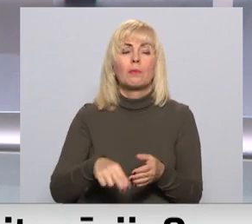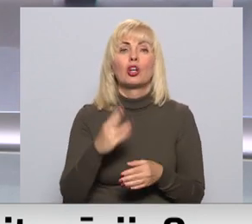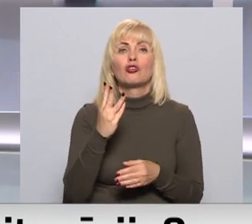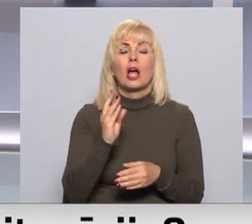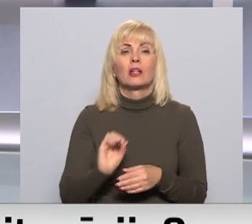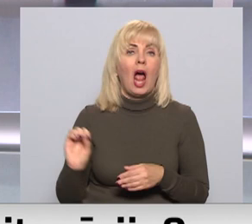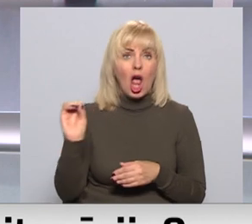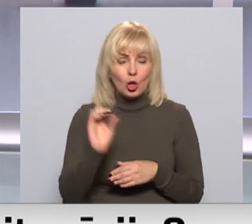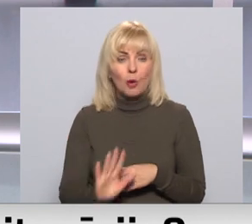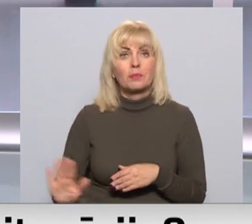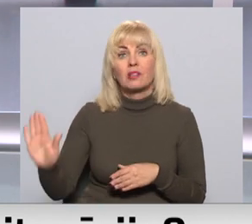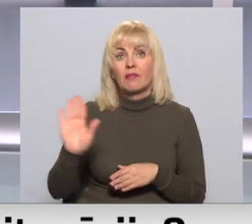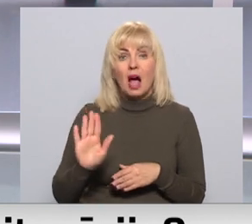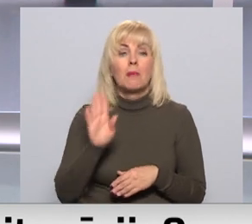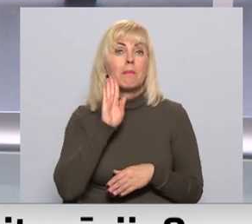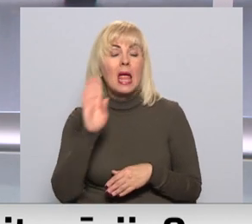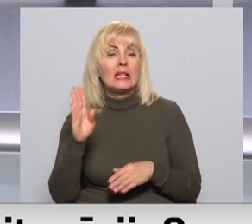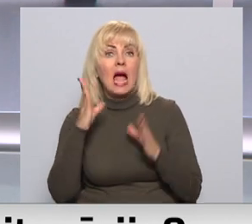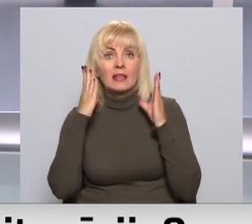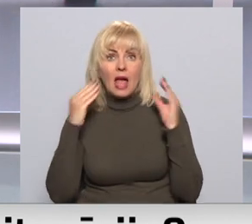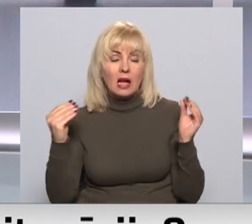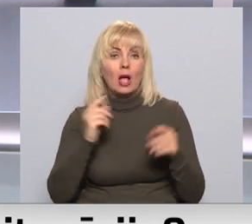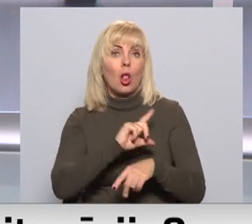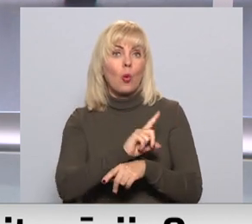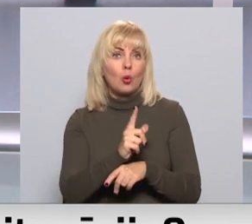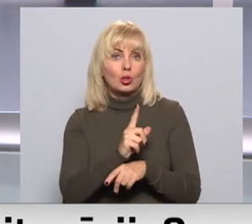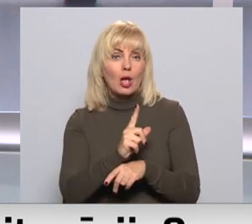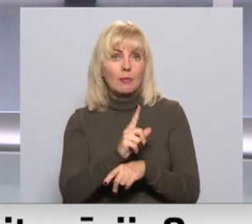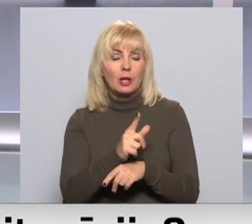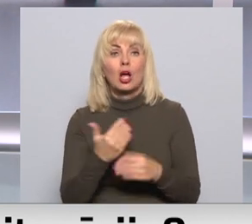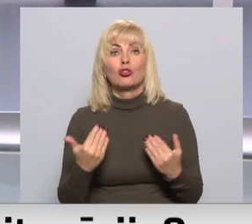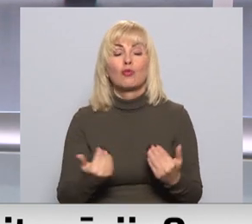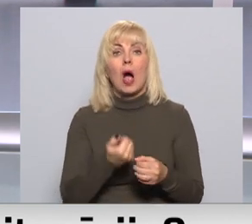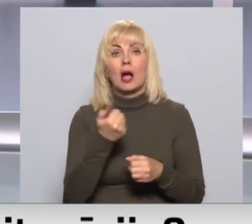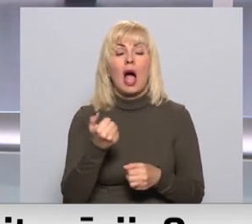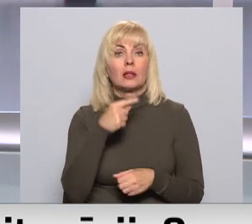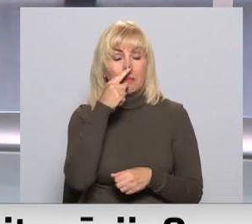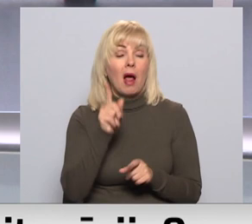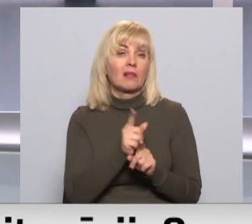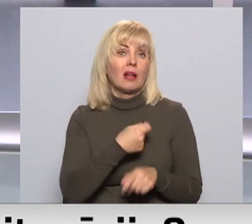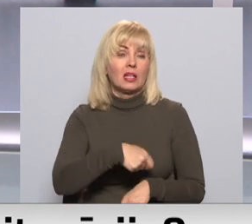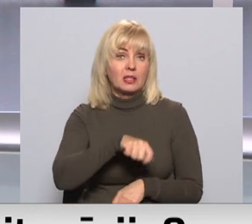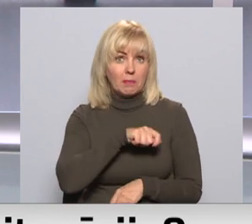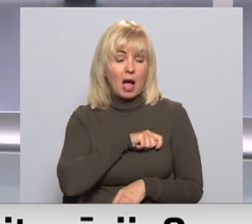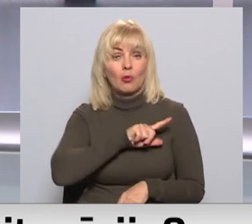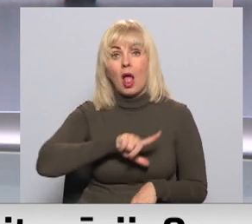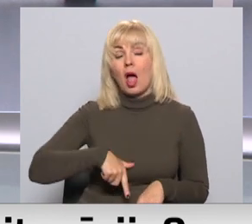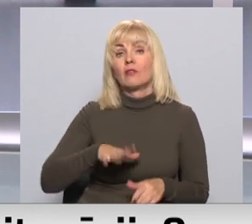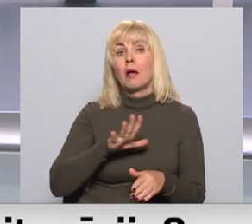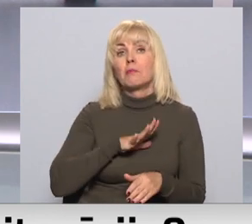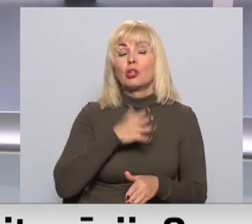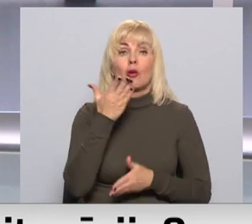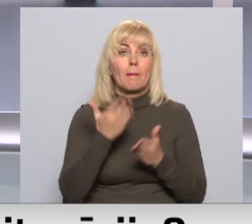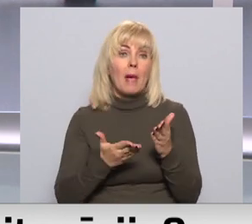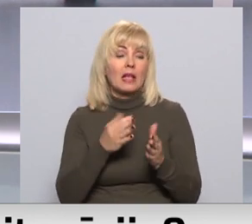Eiropas Savienības valstīs – Beļģijā, Nīderlandē, Luksemburgā un kopš šā gada marta arī Spānijā. Latvijā ir bijuši